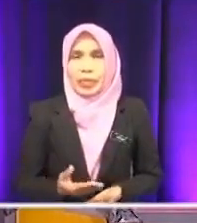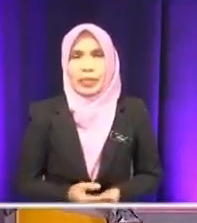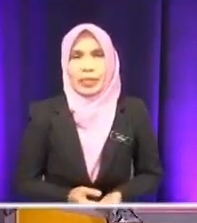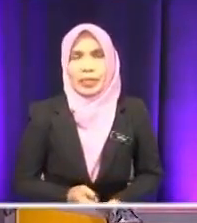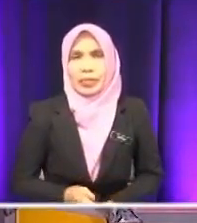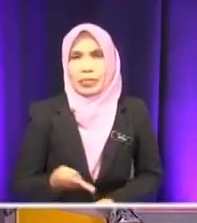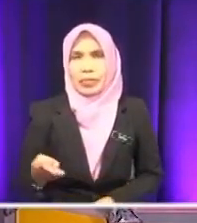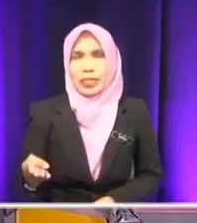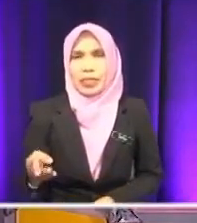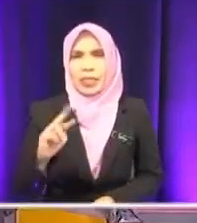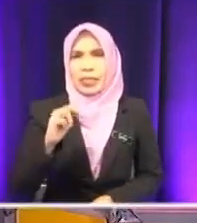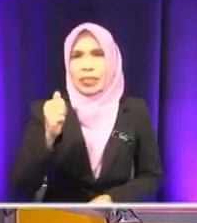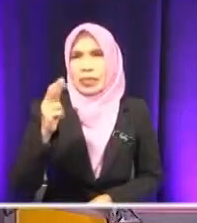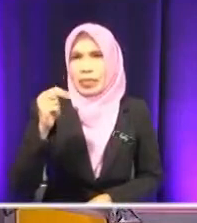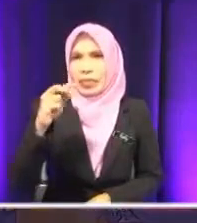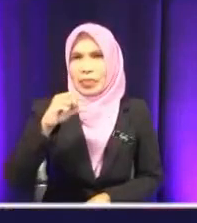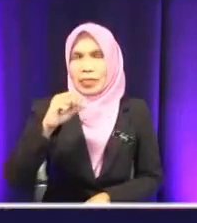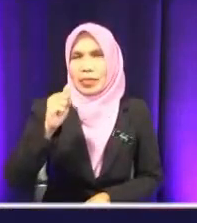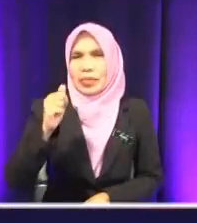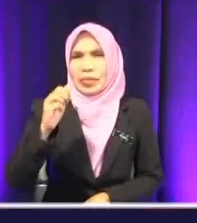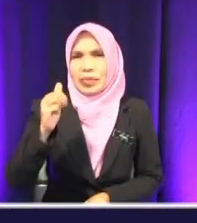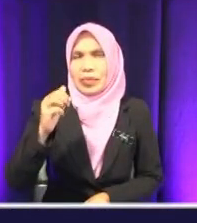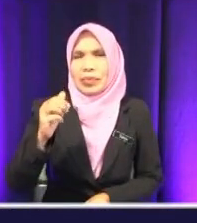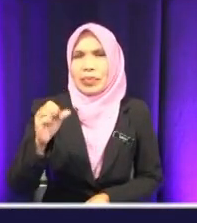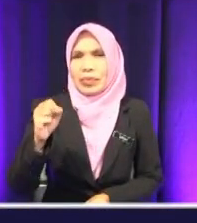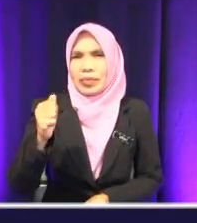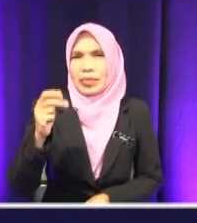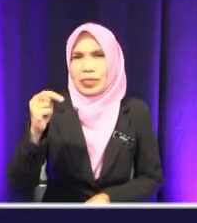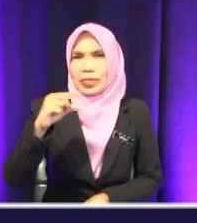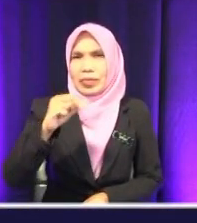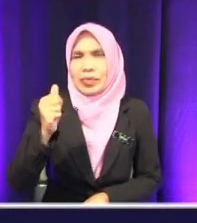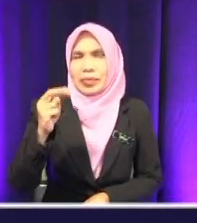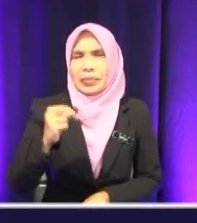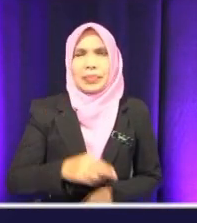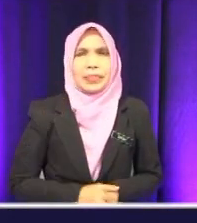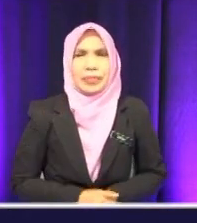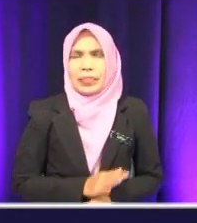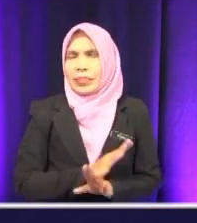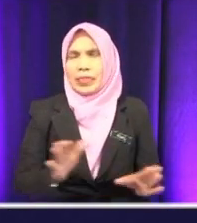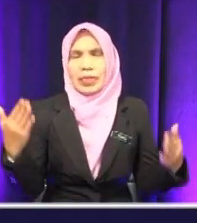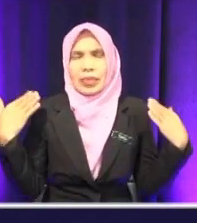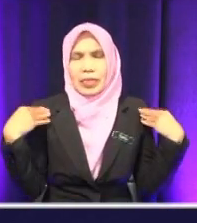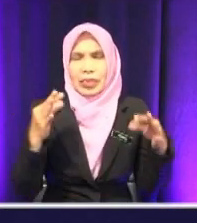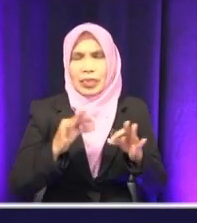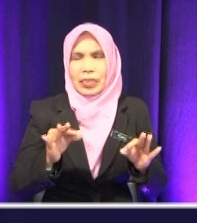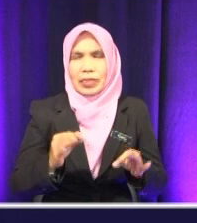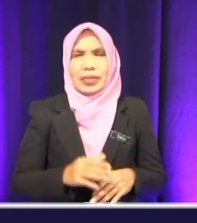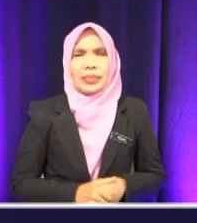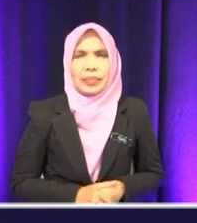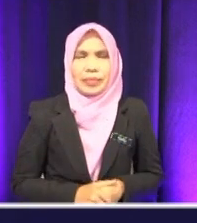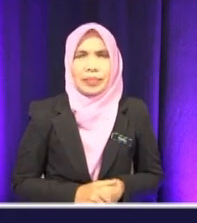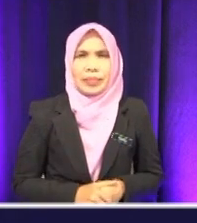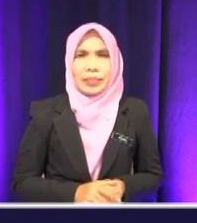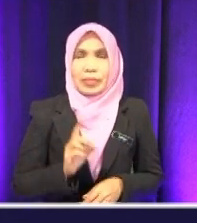semua soal lain biasanya ada bahan rangsangan dia tak ada jawab Pak dia tidak ada ayat semata-mati dia ada situasi